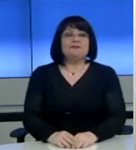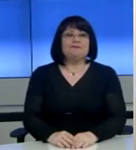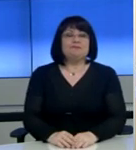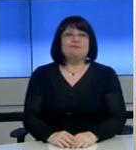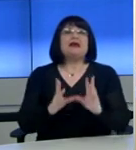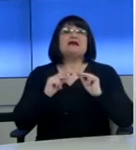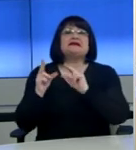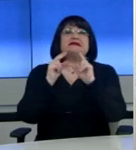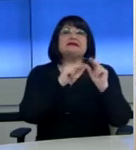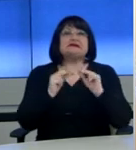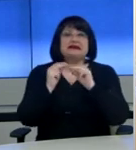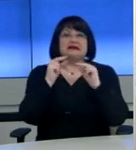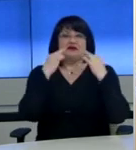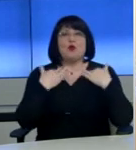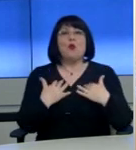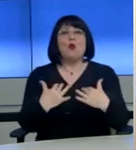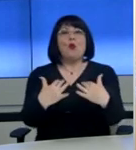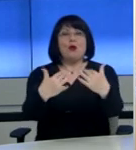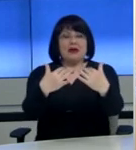της συζήτησης στην Ολομέλεια